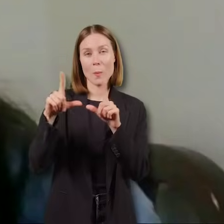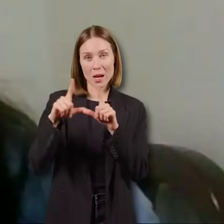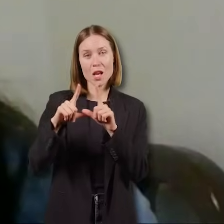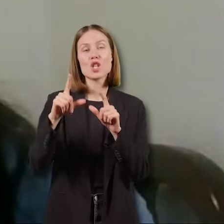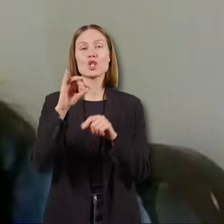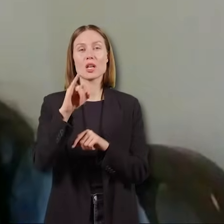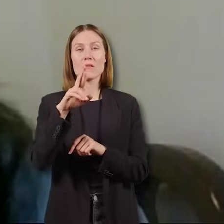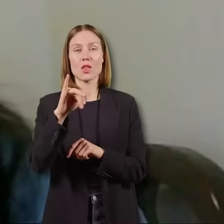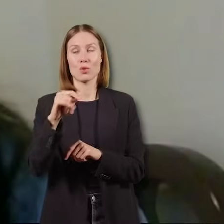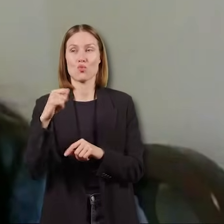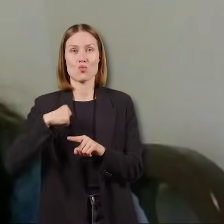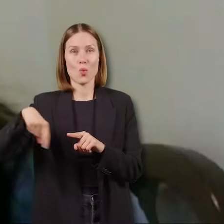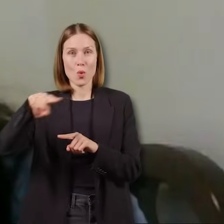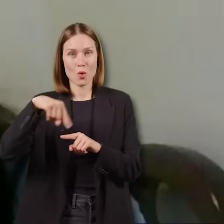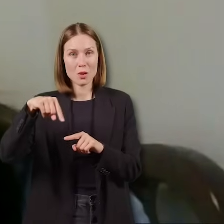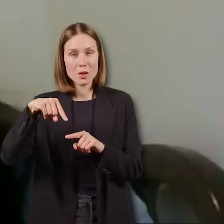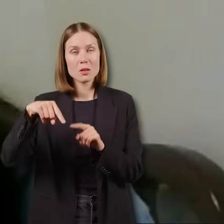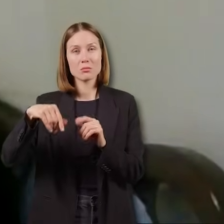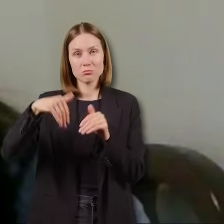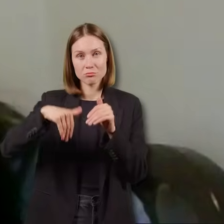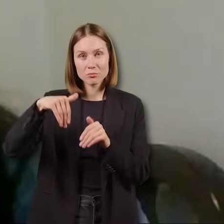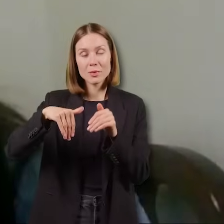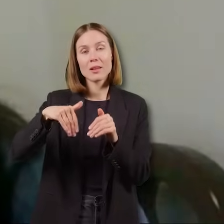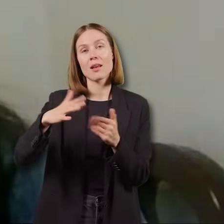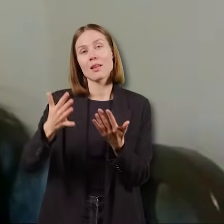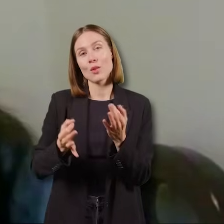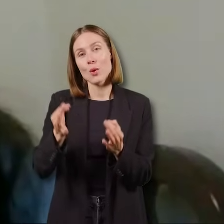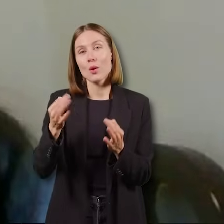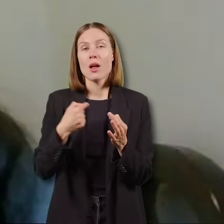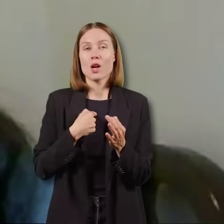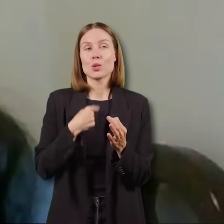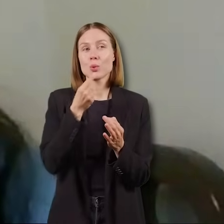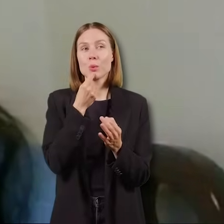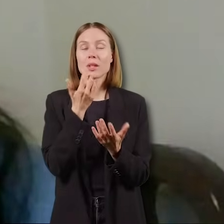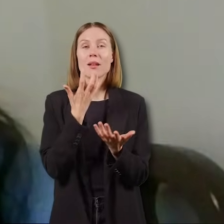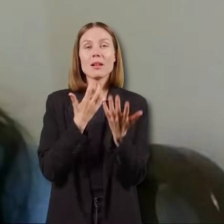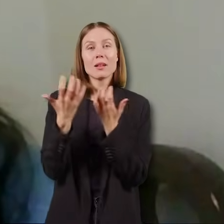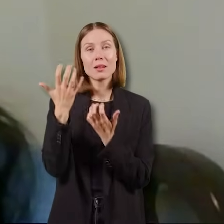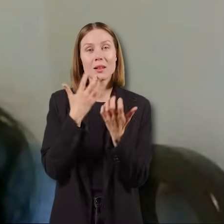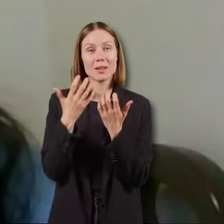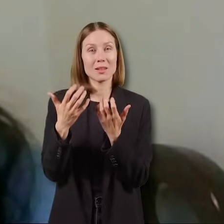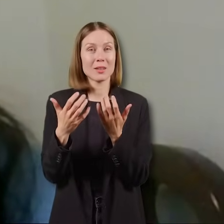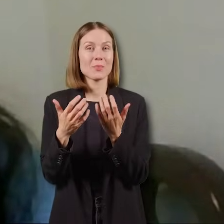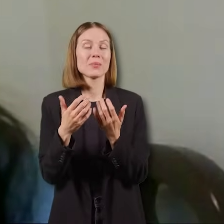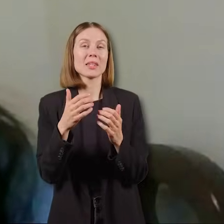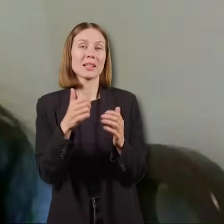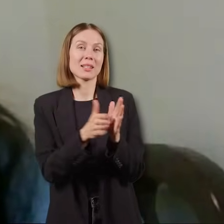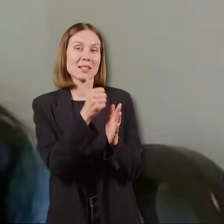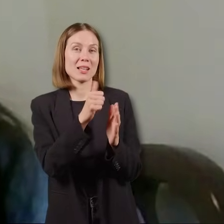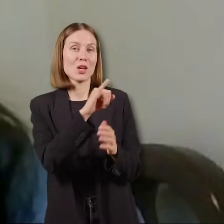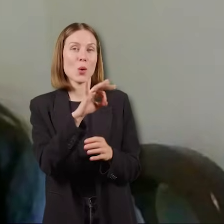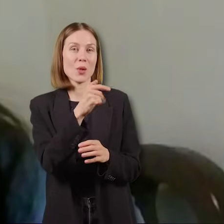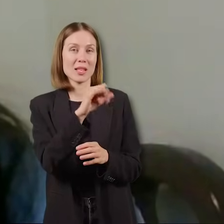Širvintų rinkėjas. Tai aišku, normalu, kad aš truputėlį pasidomėjau gerbiamo Seimo nario